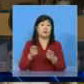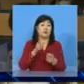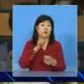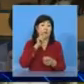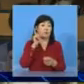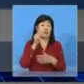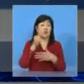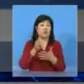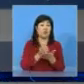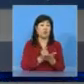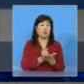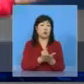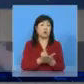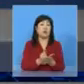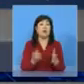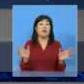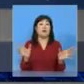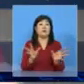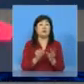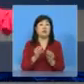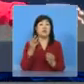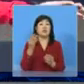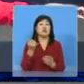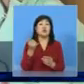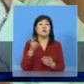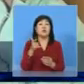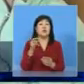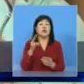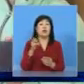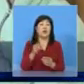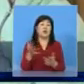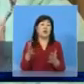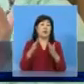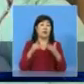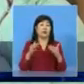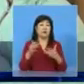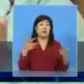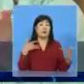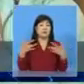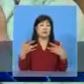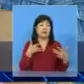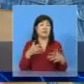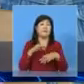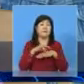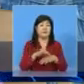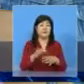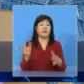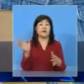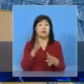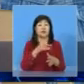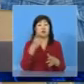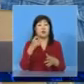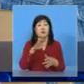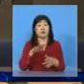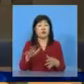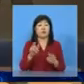ресурстық орталығының ұйымдастыруымен шоғыла лагерінде қайындылық концерт өтті. 100 балаға мектепке қажет оқу құралдары